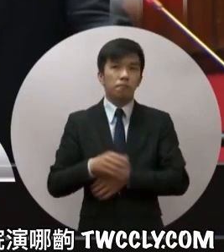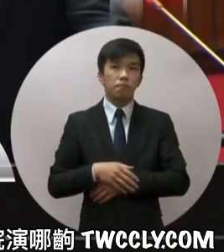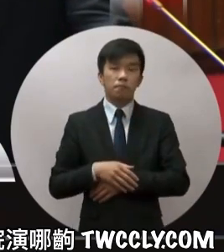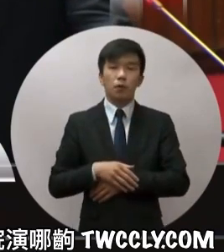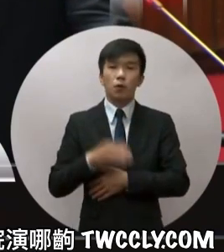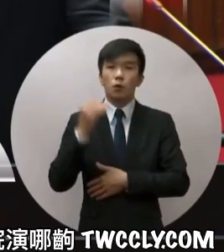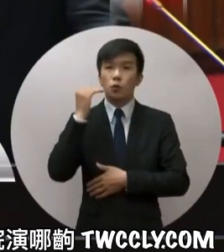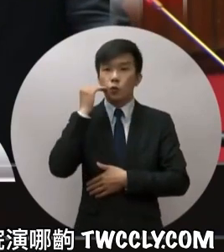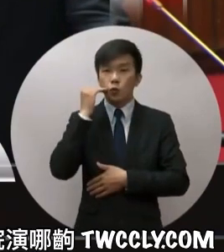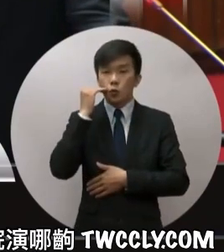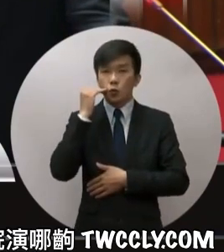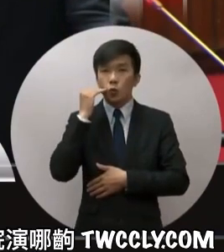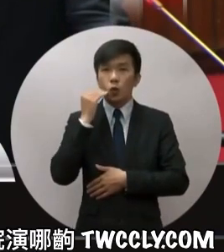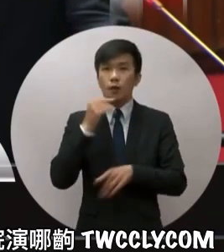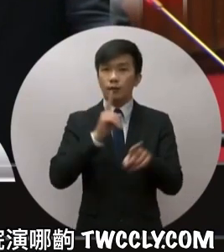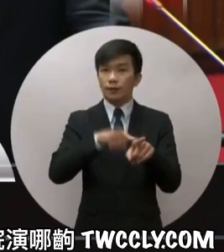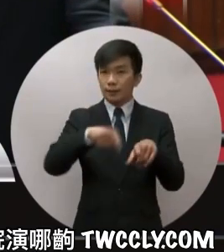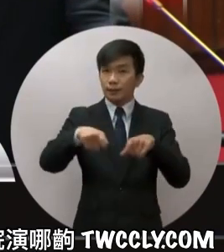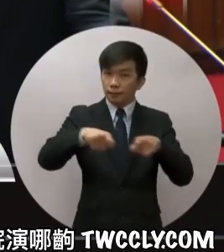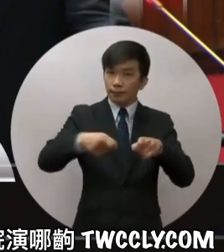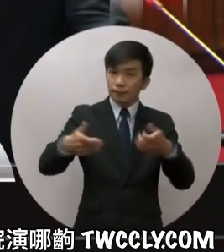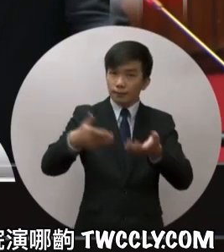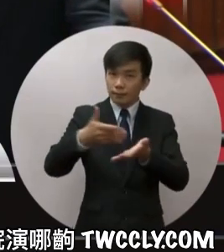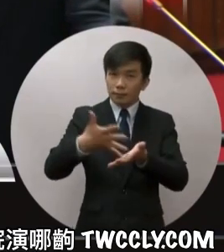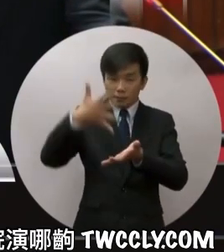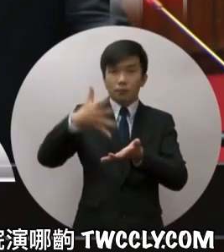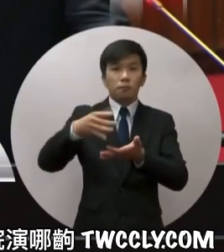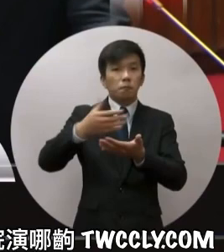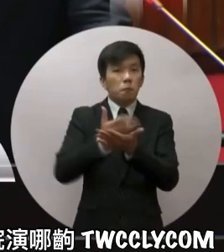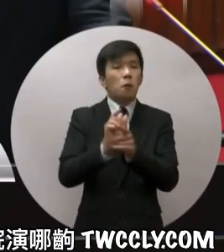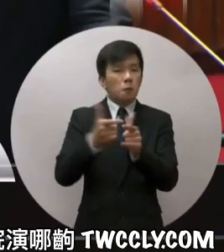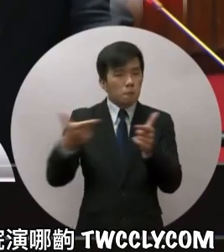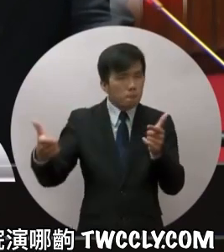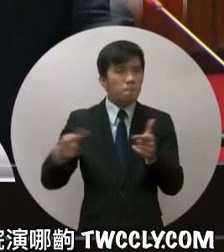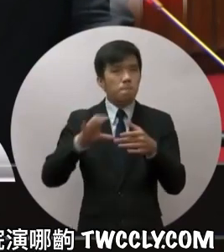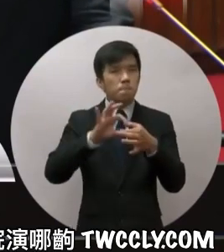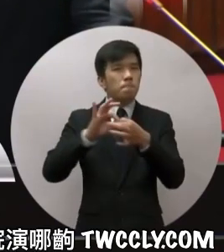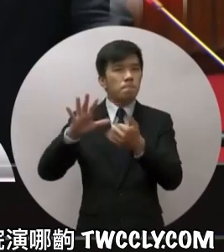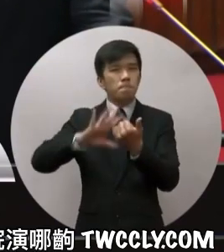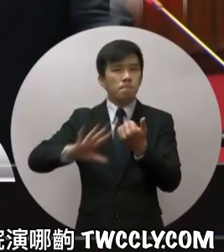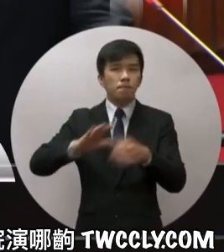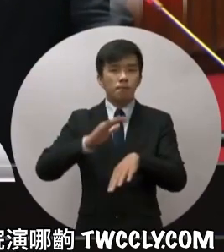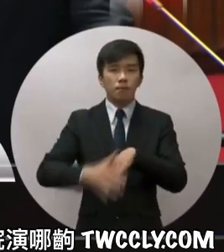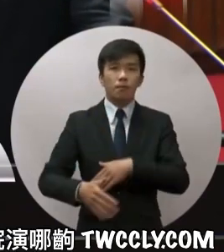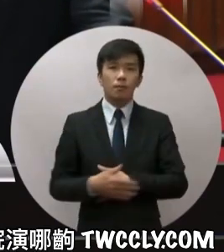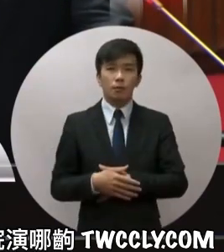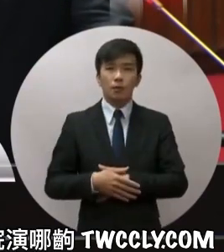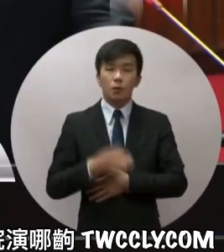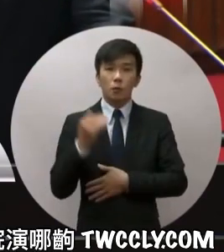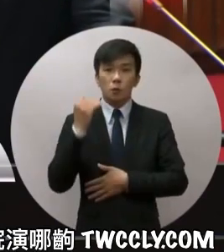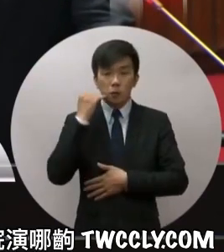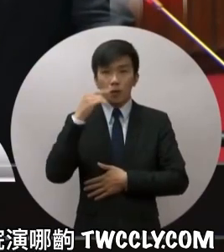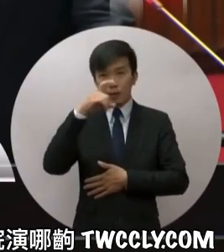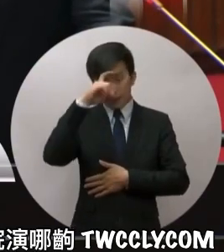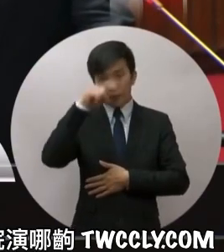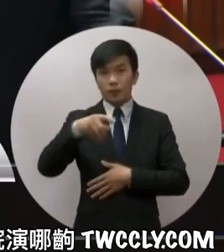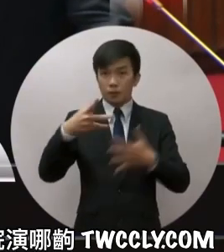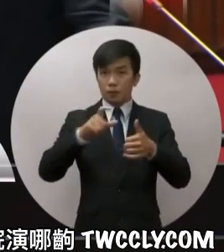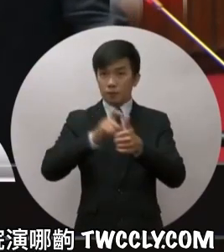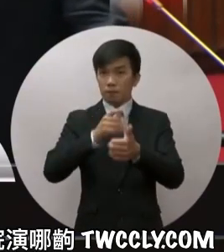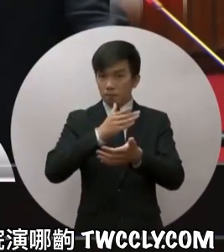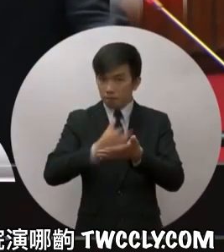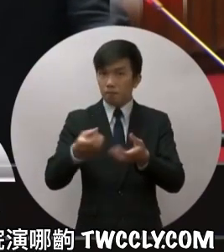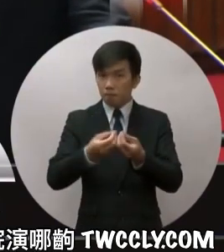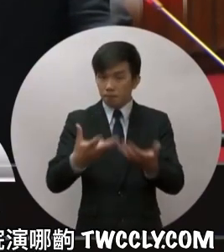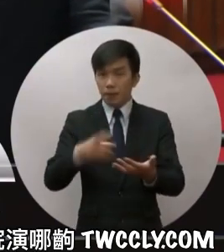都是相關的一些建設的盤點其實都是有相關的是不是如果說要重視正視這個問題是不是